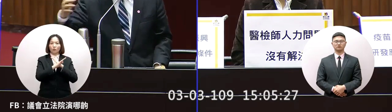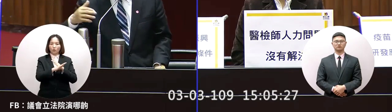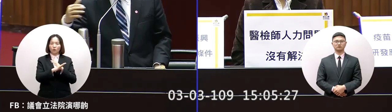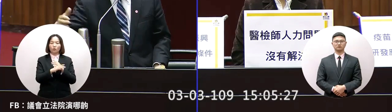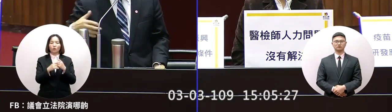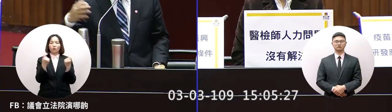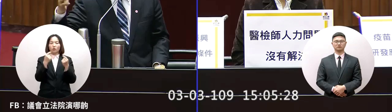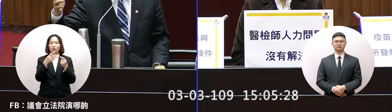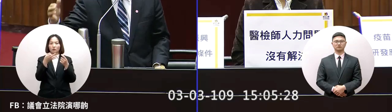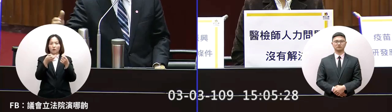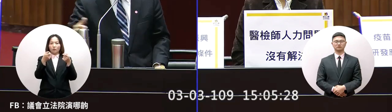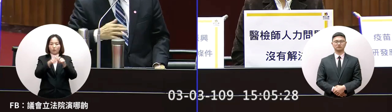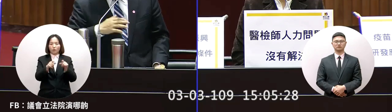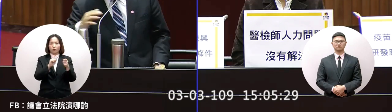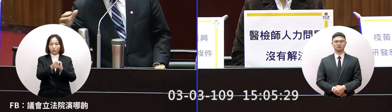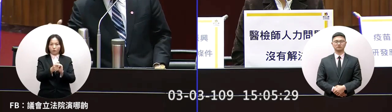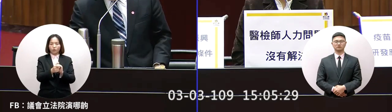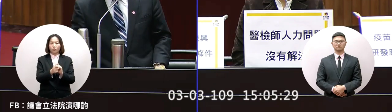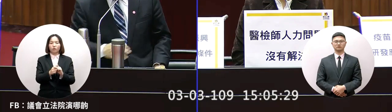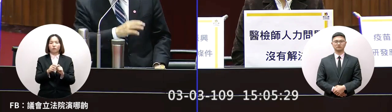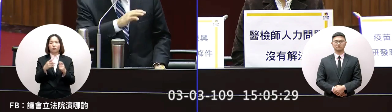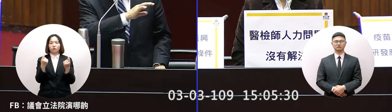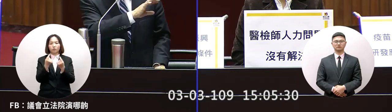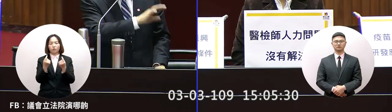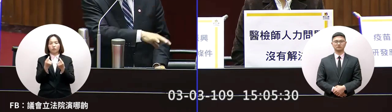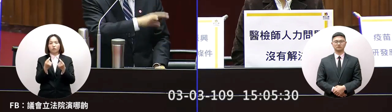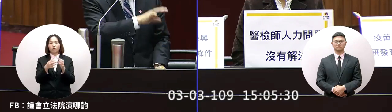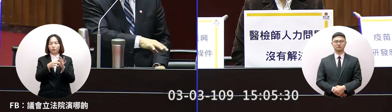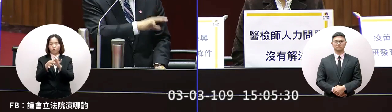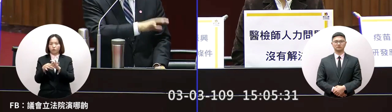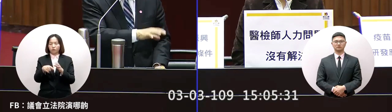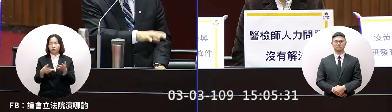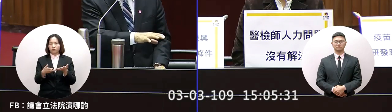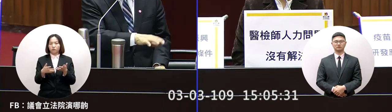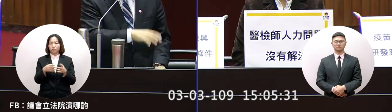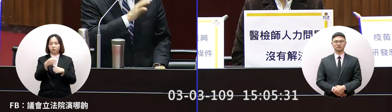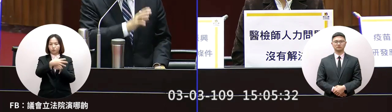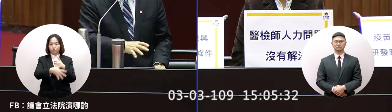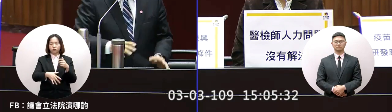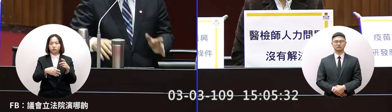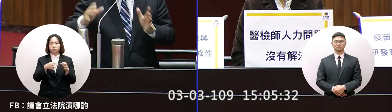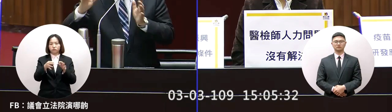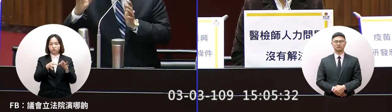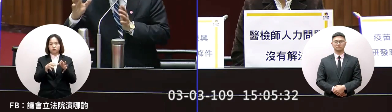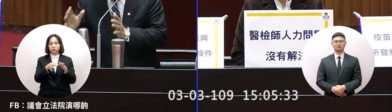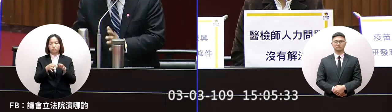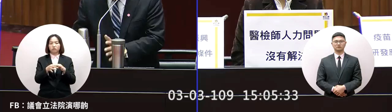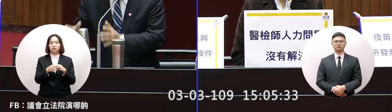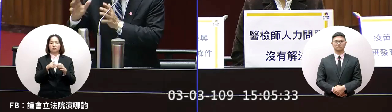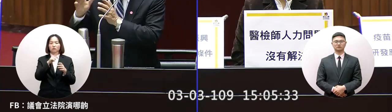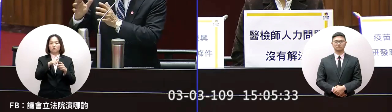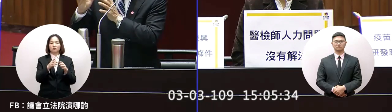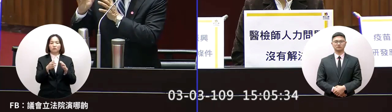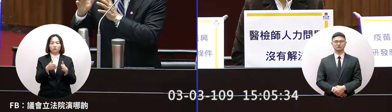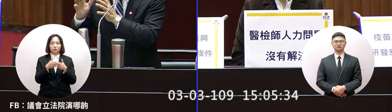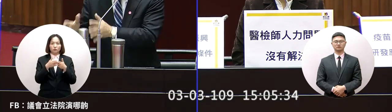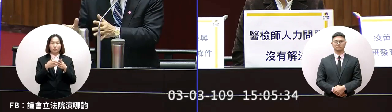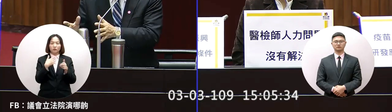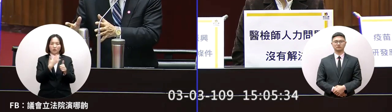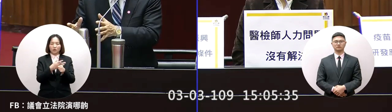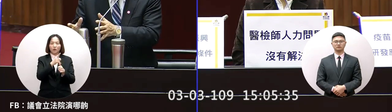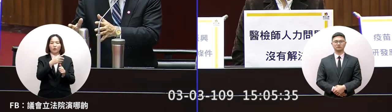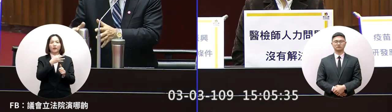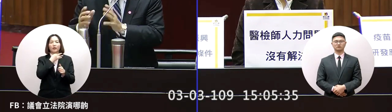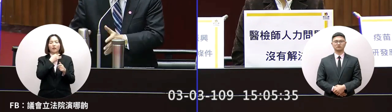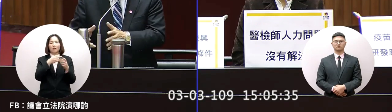这个李用建、这个相关这一些产业，就是除了要让它纾